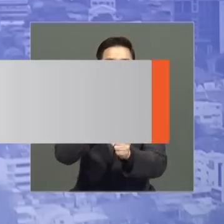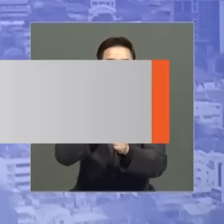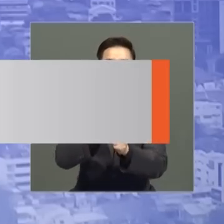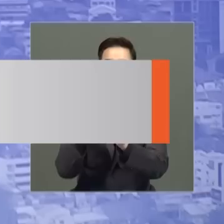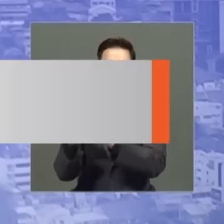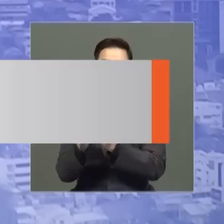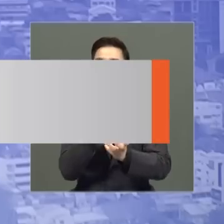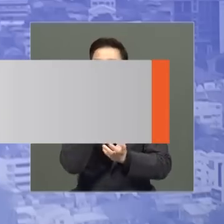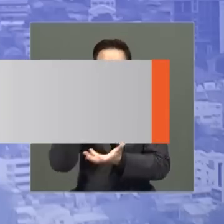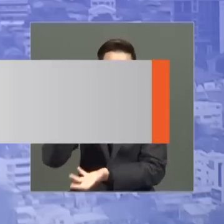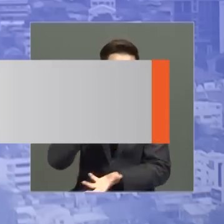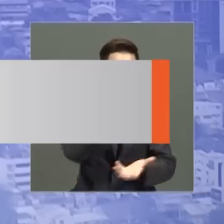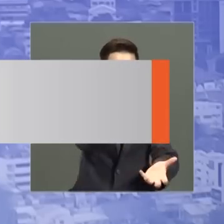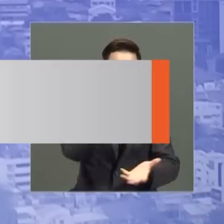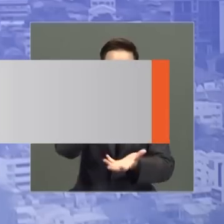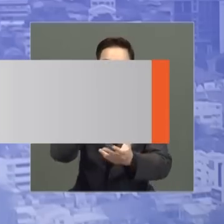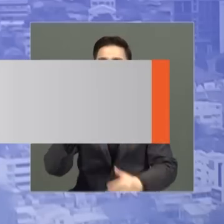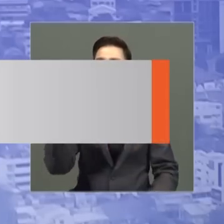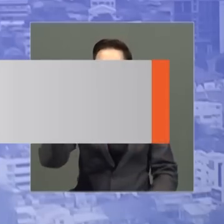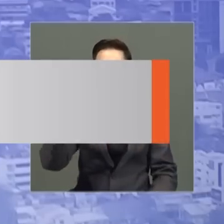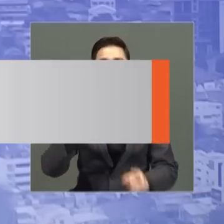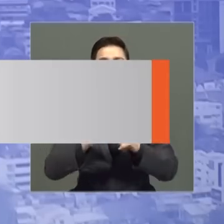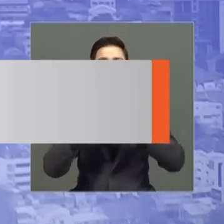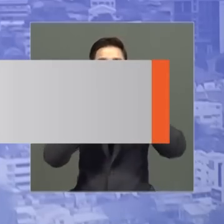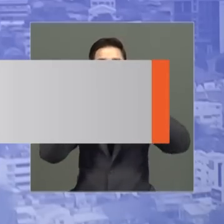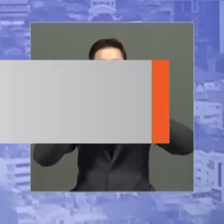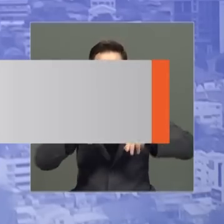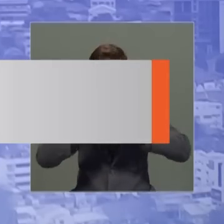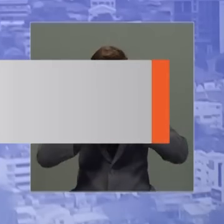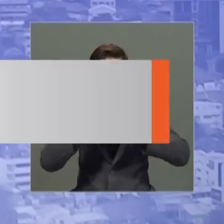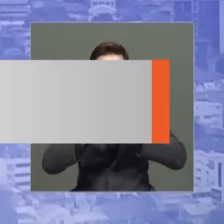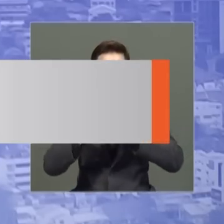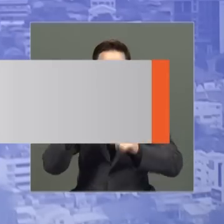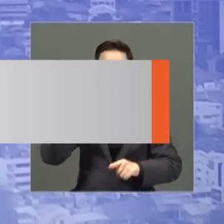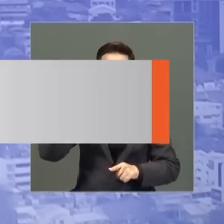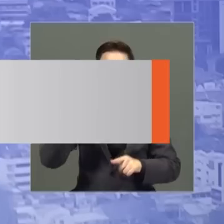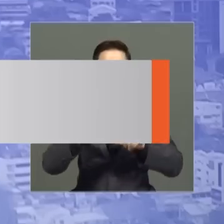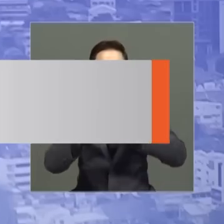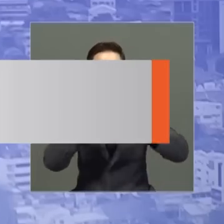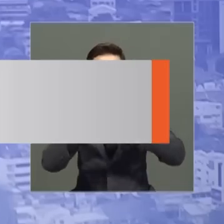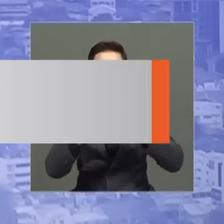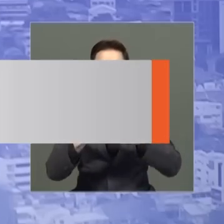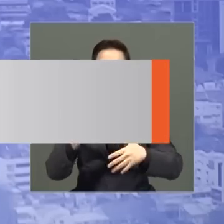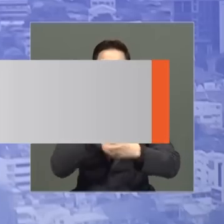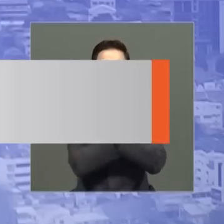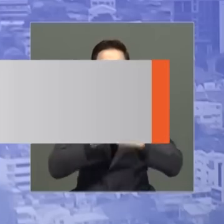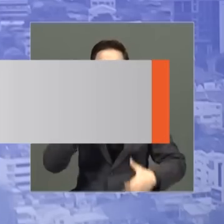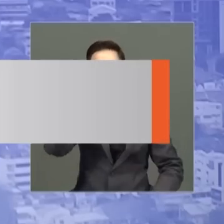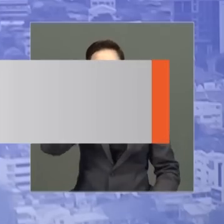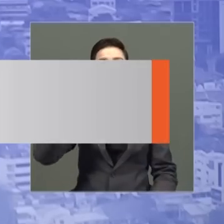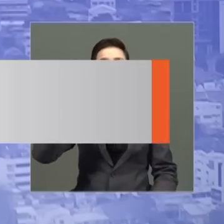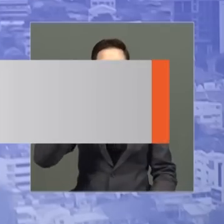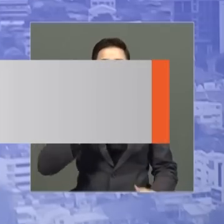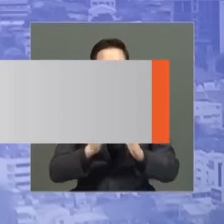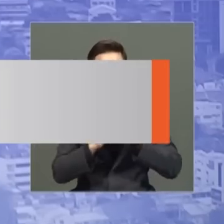ขนส่งอาหารผู้ที่ให้บริการร้านอาหารค่ะไม่ว่าจะเป็น Grab Line Man Panda อะไรก็ตามเนี่ยนะคะอันนี้